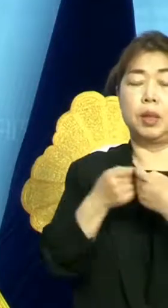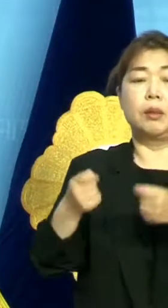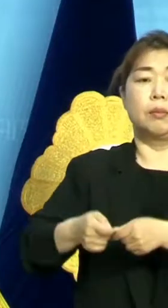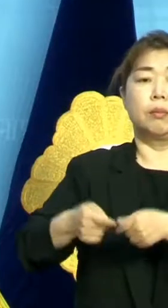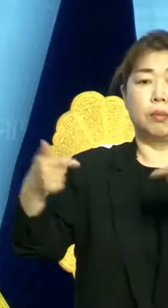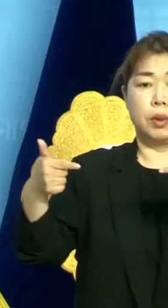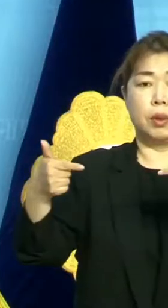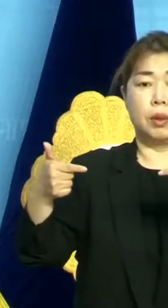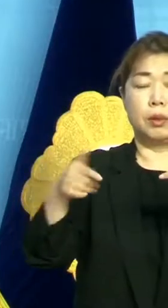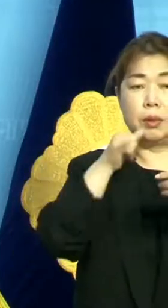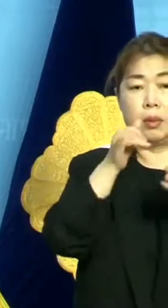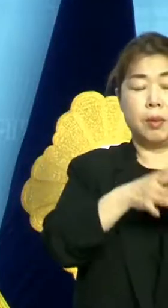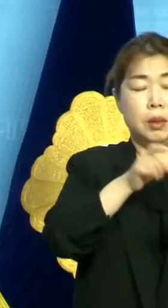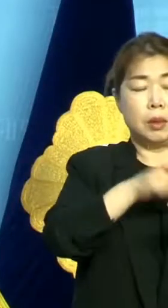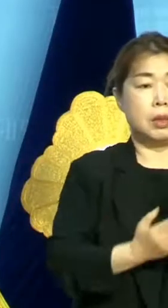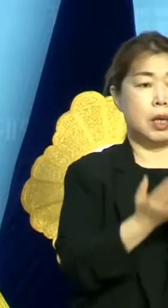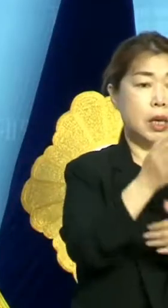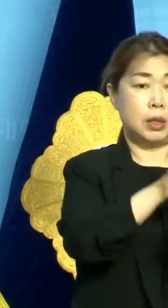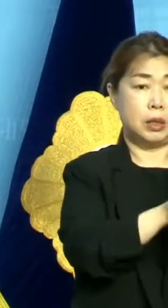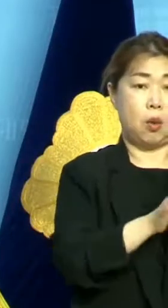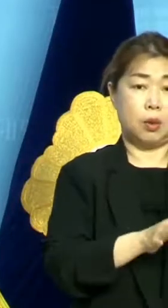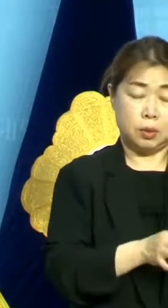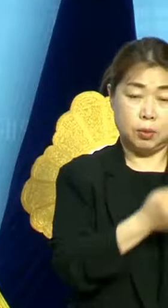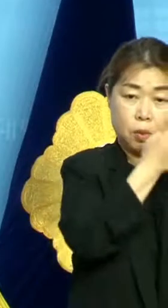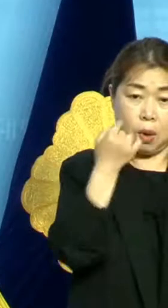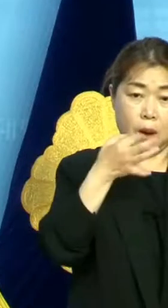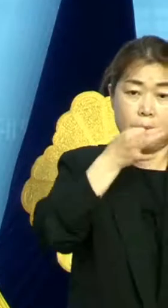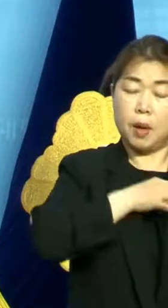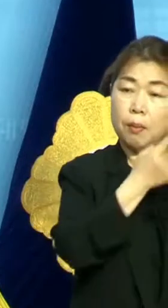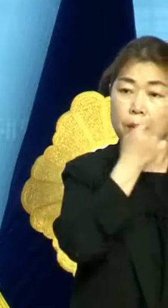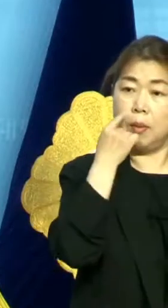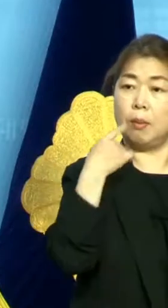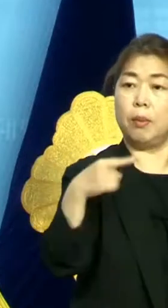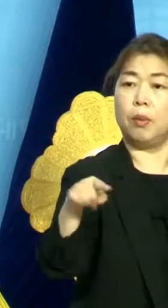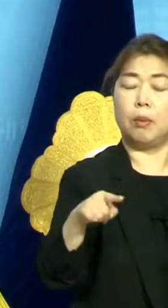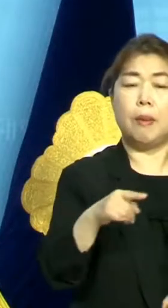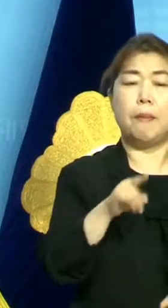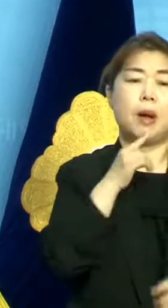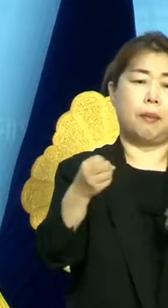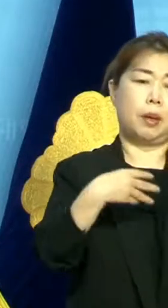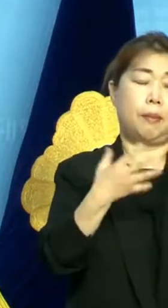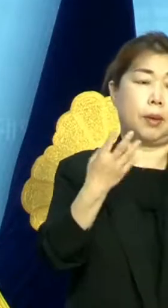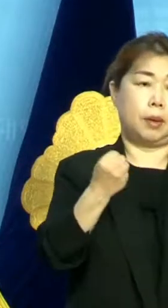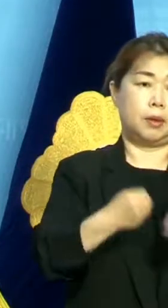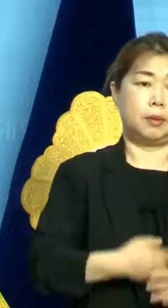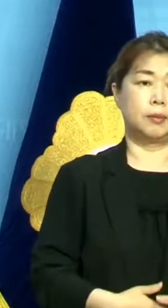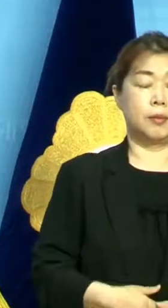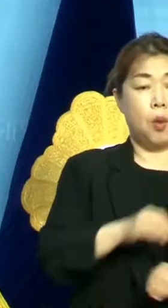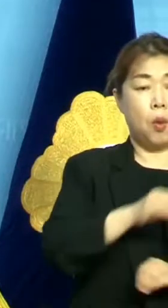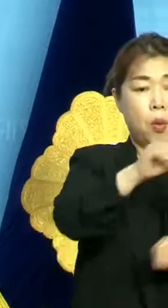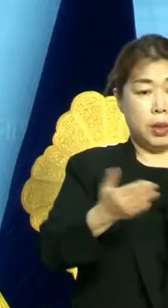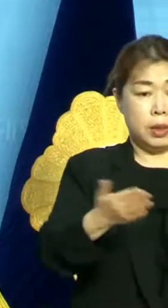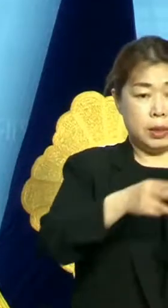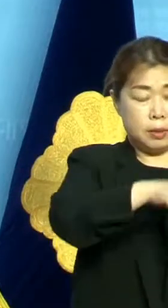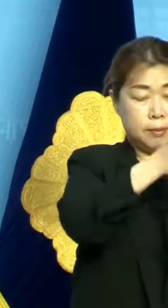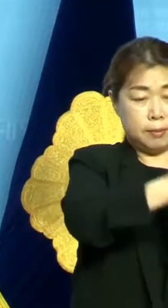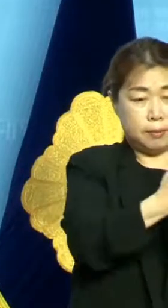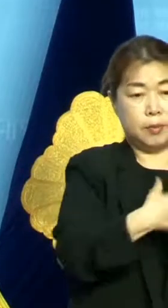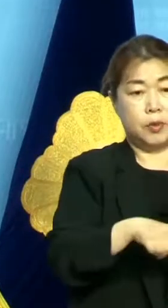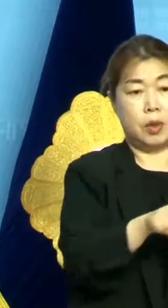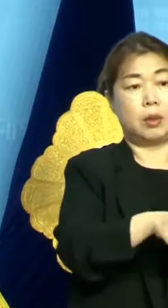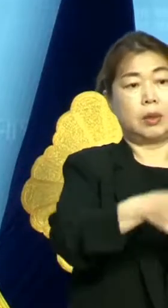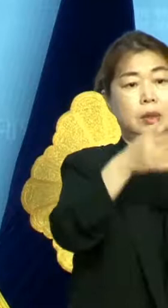금의 효과가 아직 명확히 2명 된 바 없다는 이야기 도 숱하게 들었습니다 오히려 일자리 창출을 위한